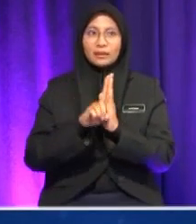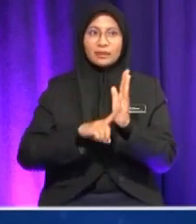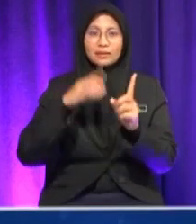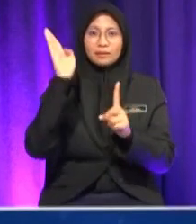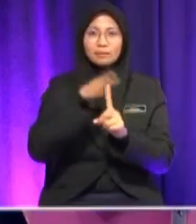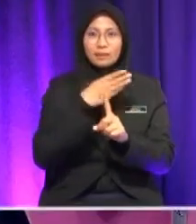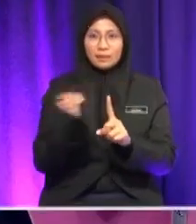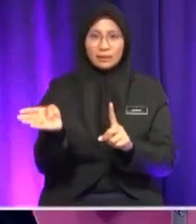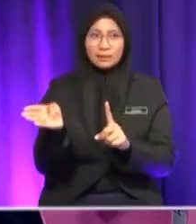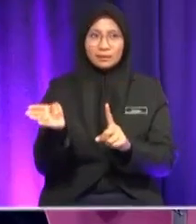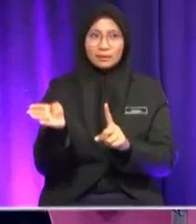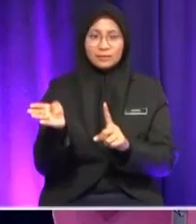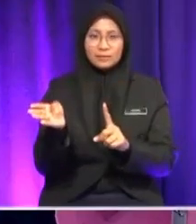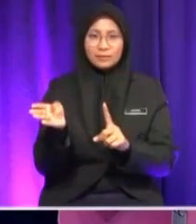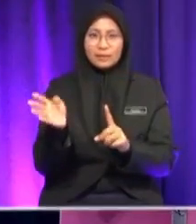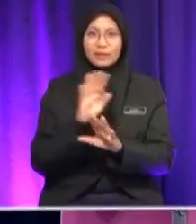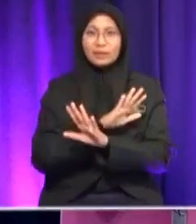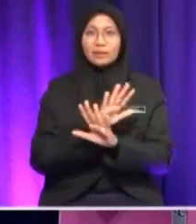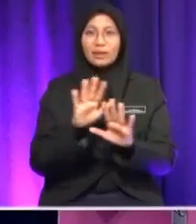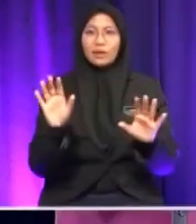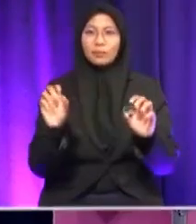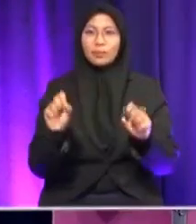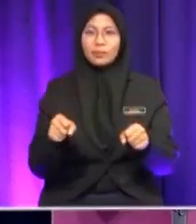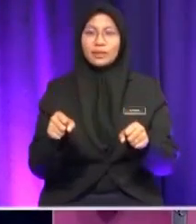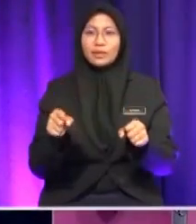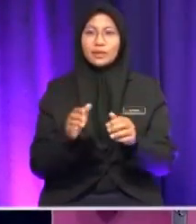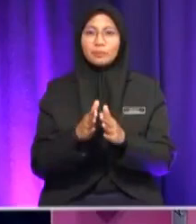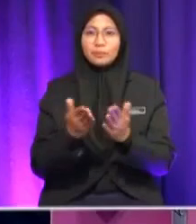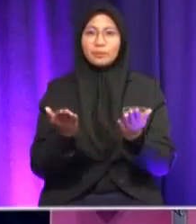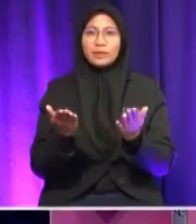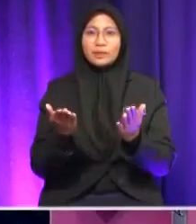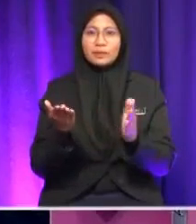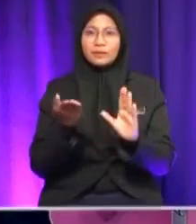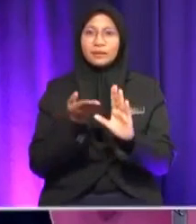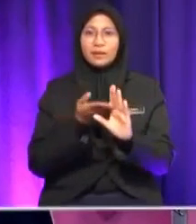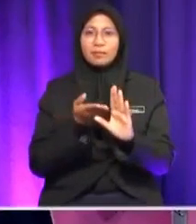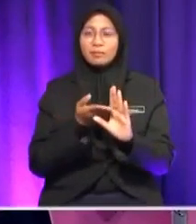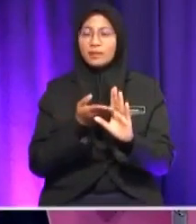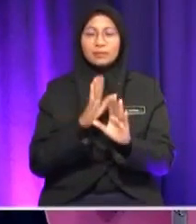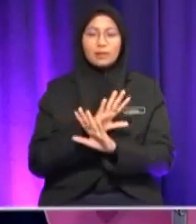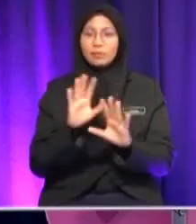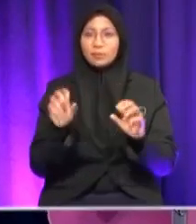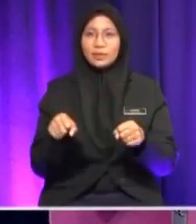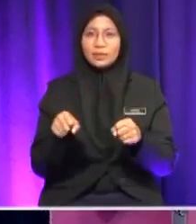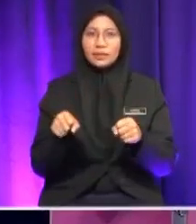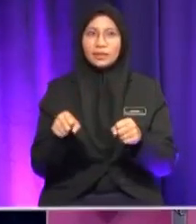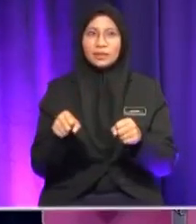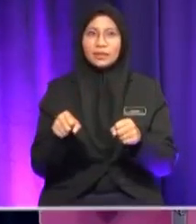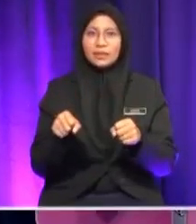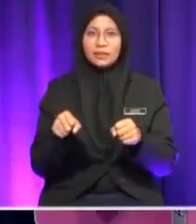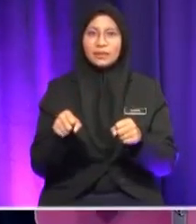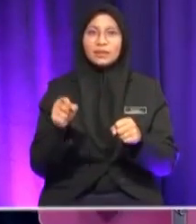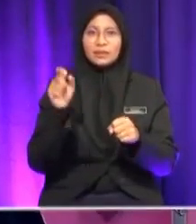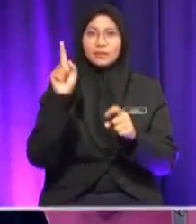diisytiharkan sebagai muflis, kita tak boleh buka akaun bank di bank. Akaun bank kita akan